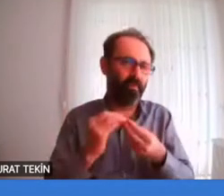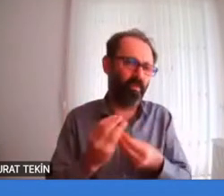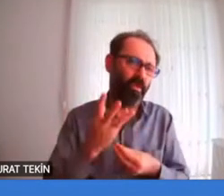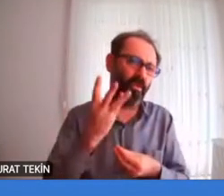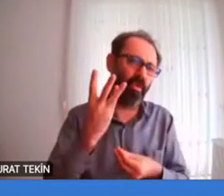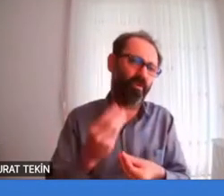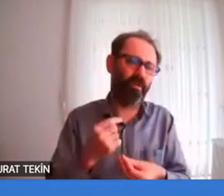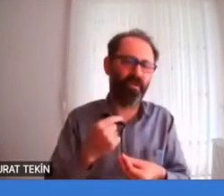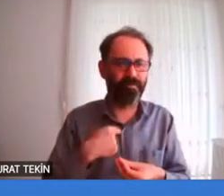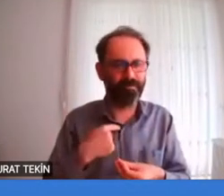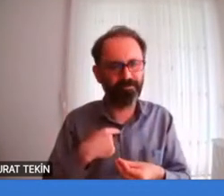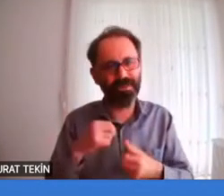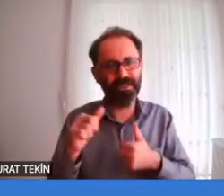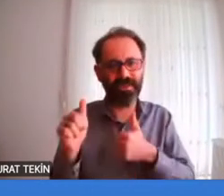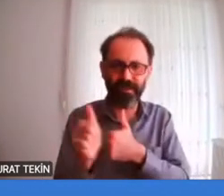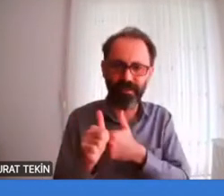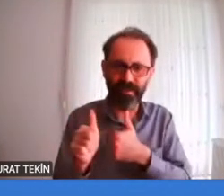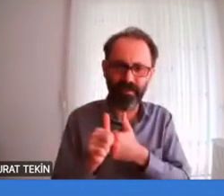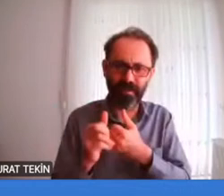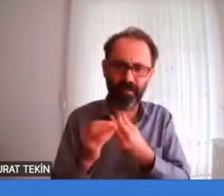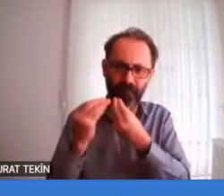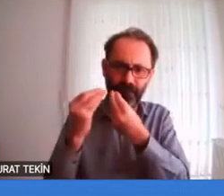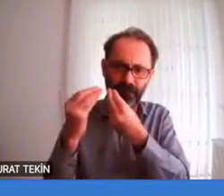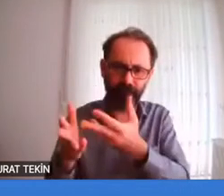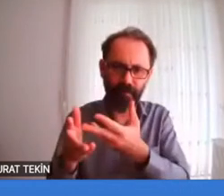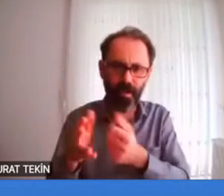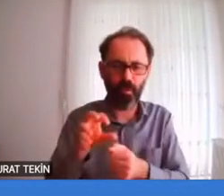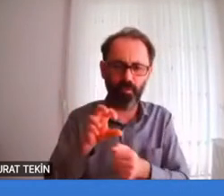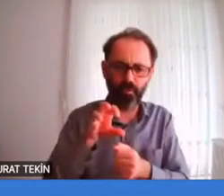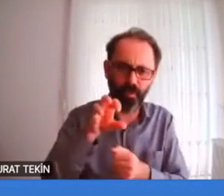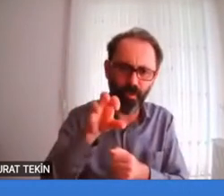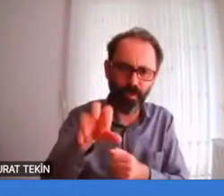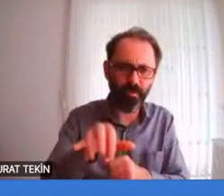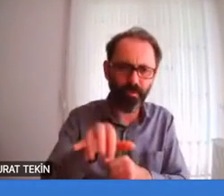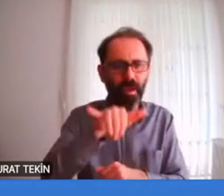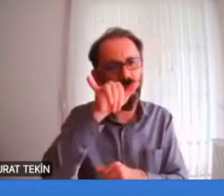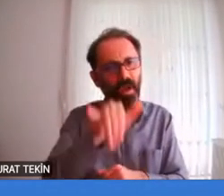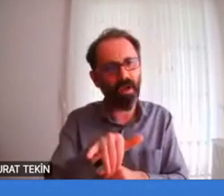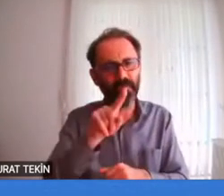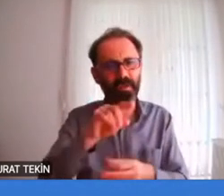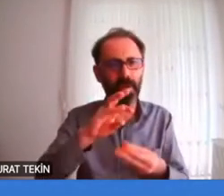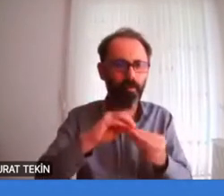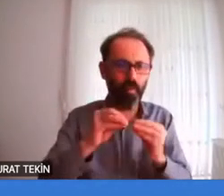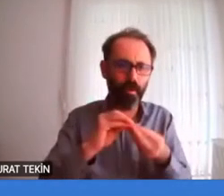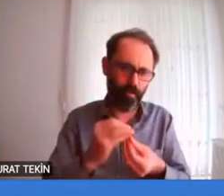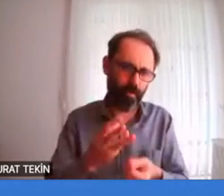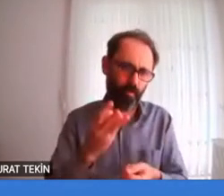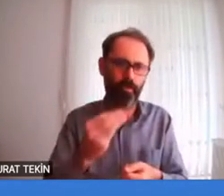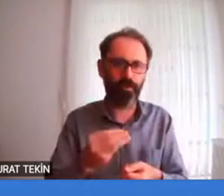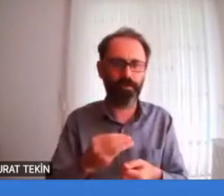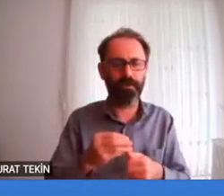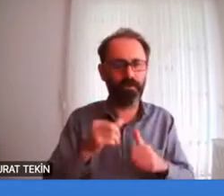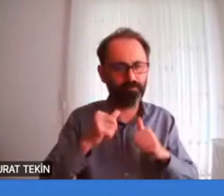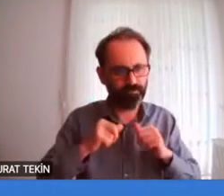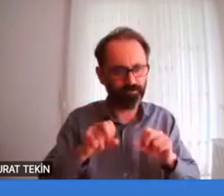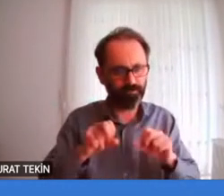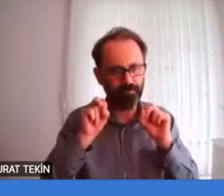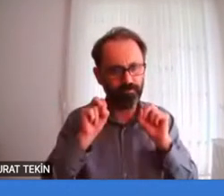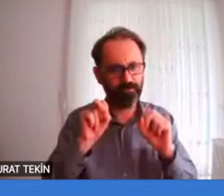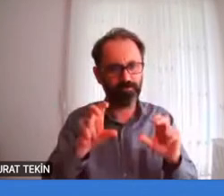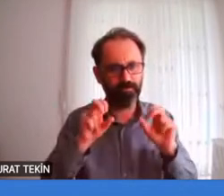zorluk çekebiliyoruz ama takım içerisinde, branşımızla ilgili bir problem yaşamıyoruz. Yeterince